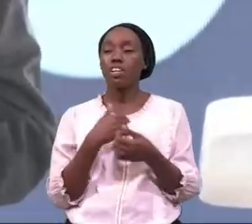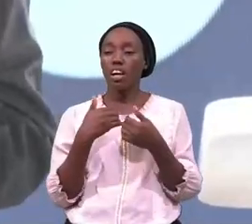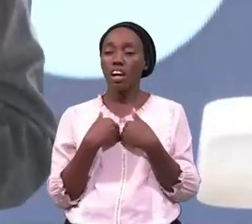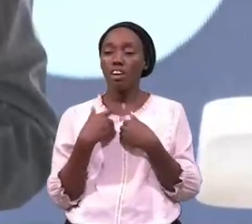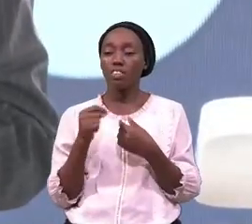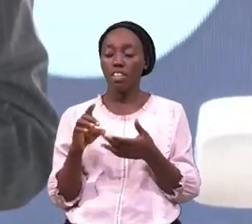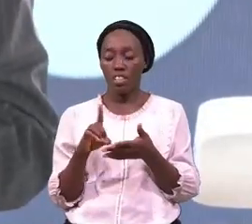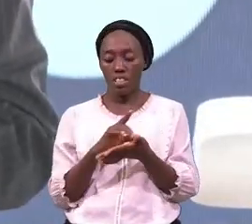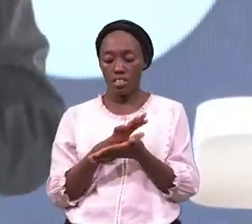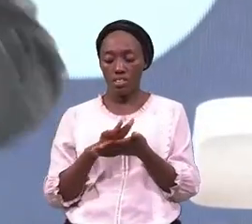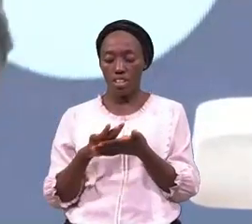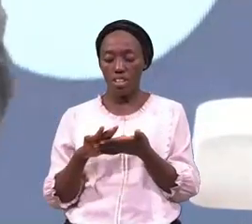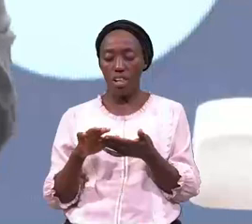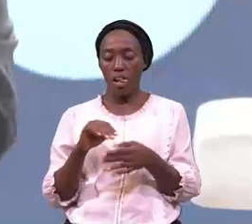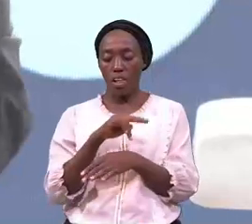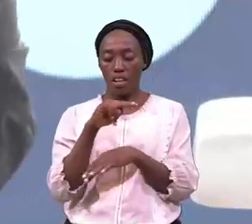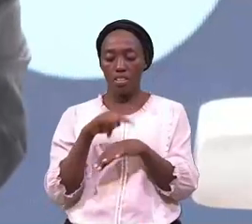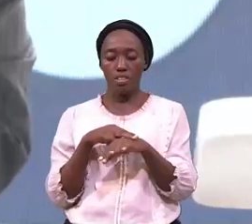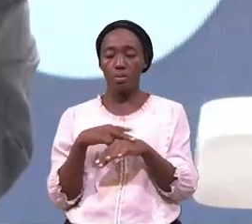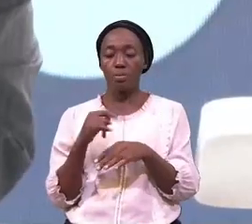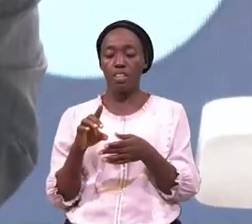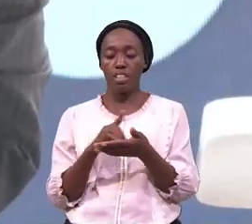Et nous avons la nature divine.